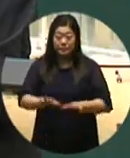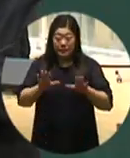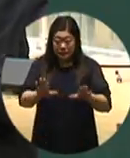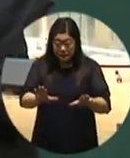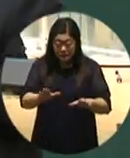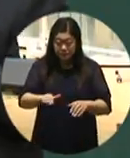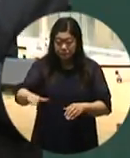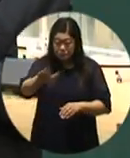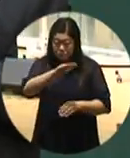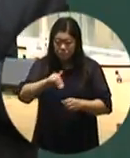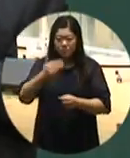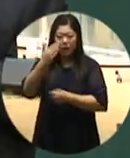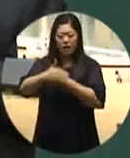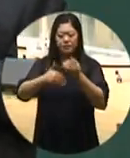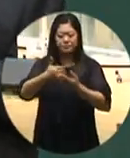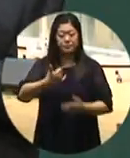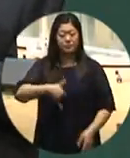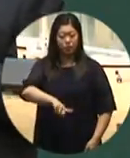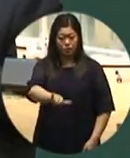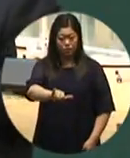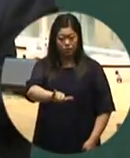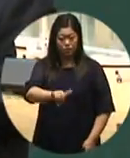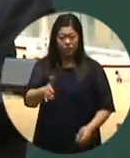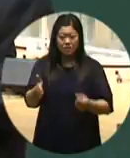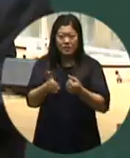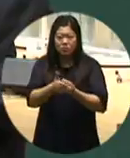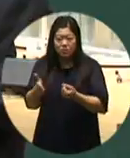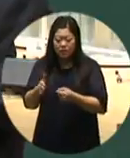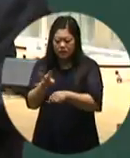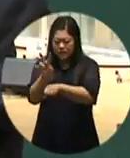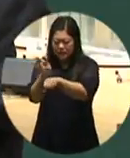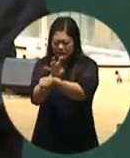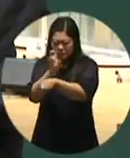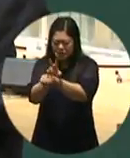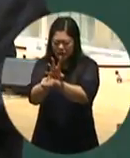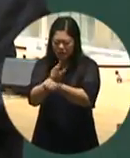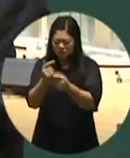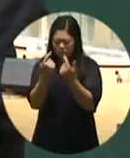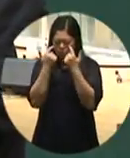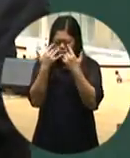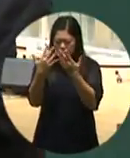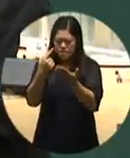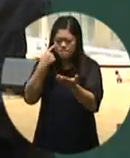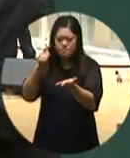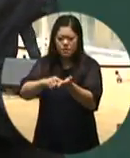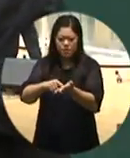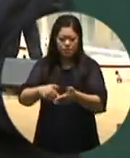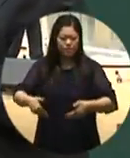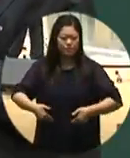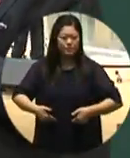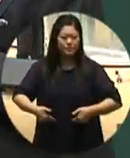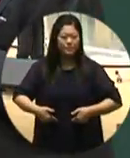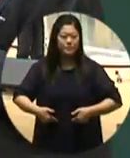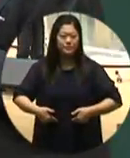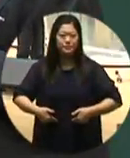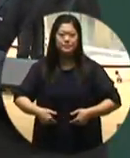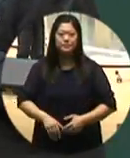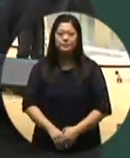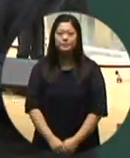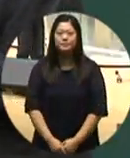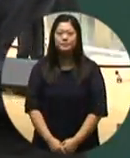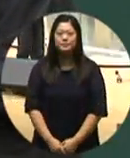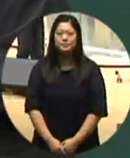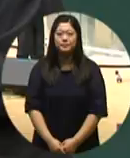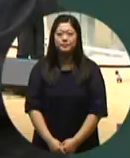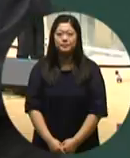때문에 오늘 자꾸 크든 이걸 발견해야 돼요. You are alive today. You are children of God. Whether it's in a big way or in a small way, you